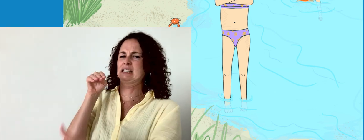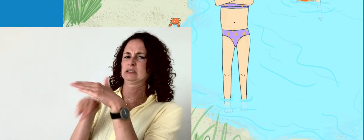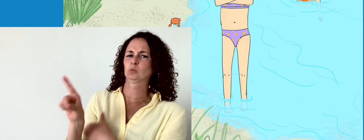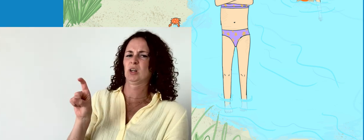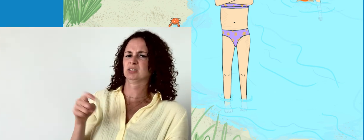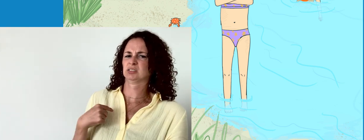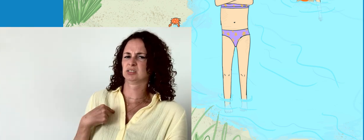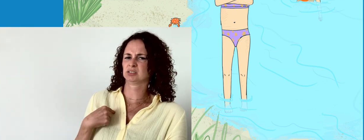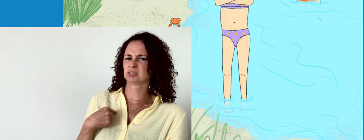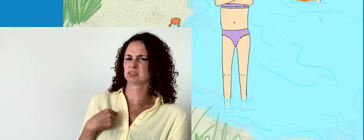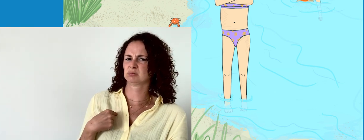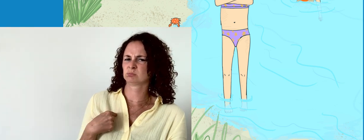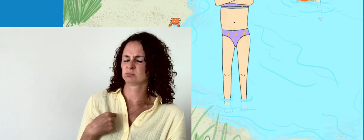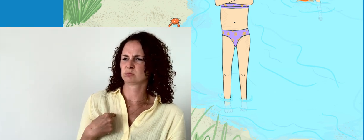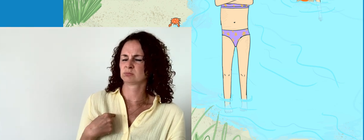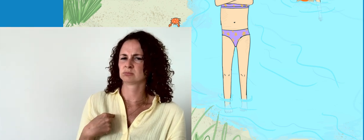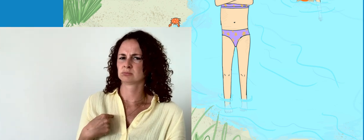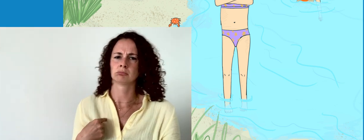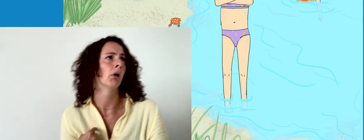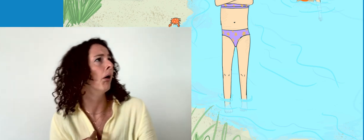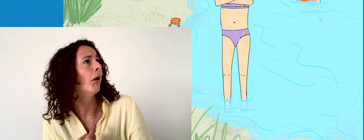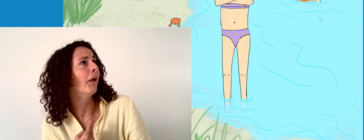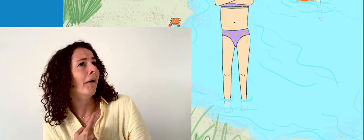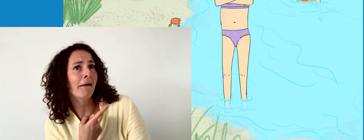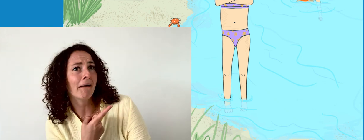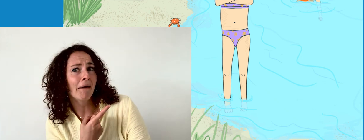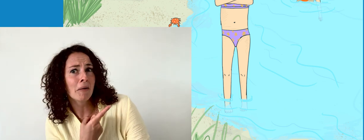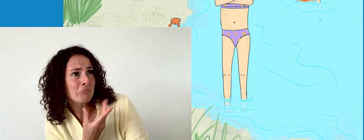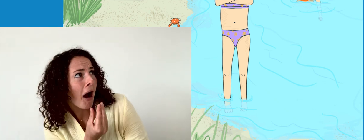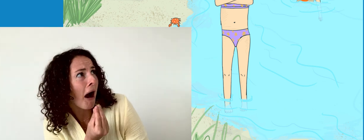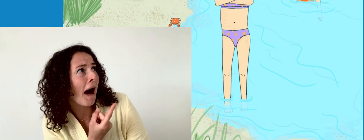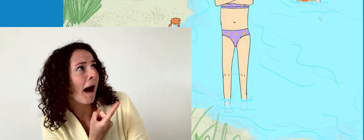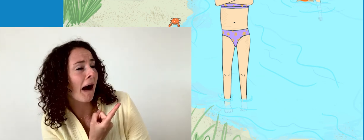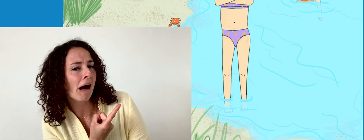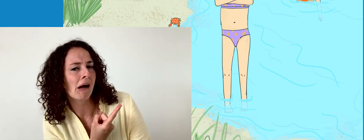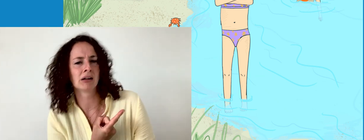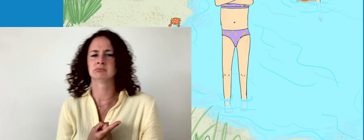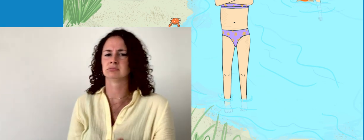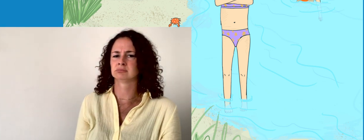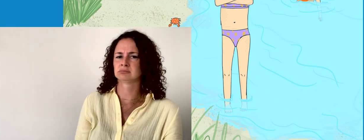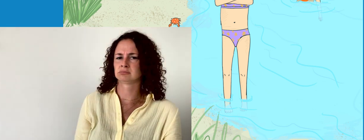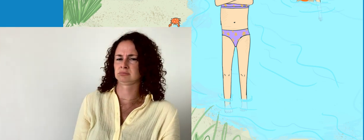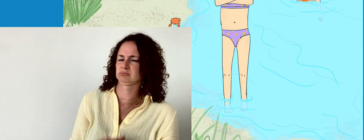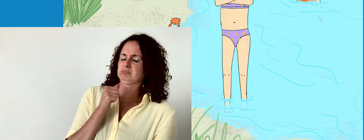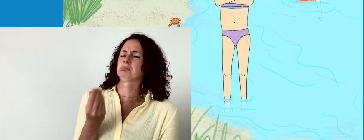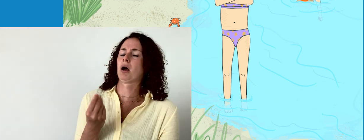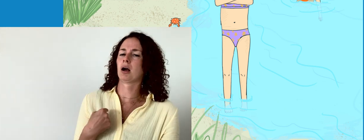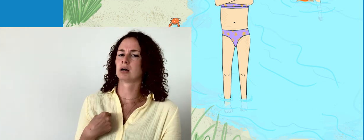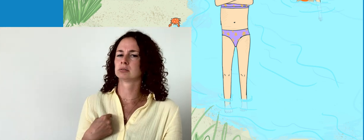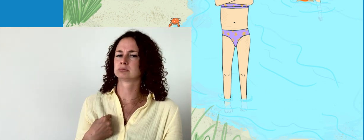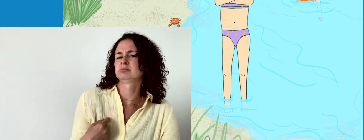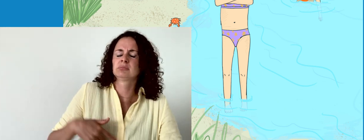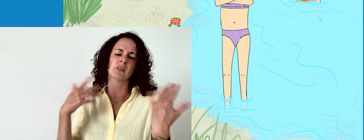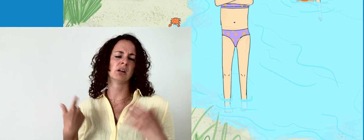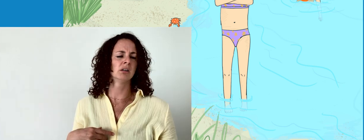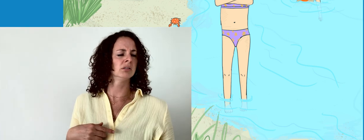het water Zegt Ode boos Ben je bang? Grapt Mare Ik ben helemaal niet bang